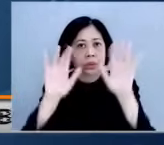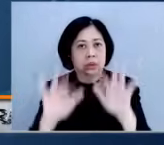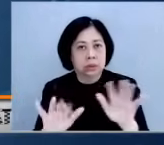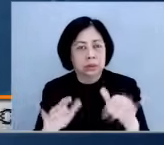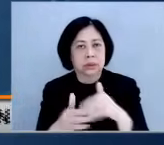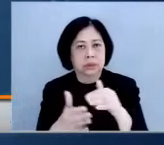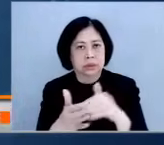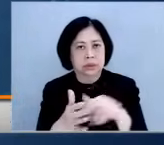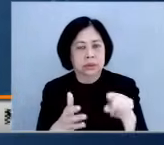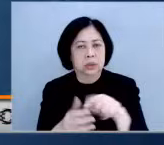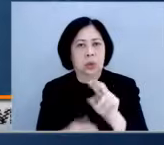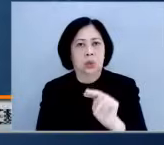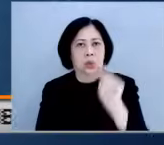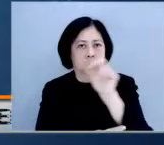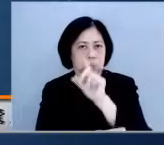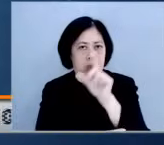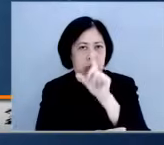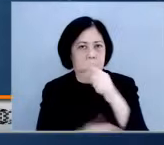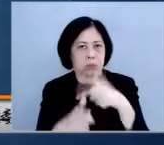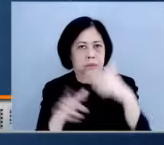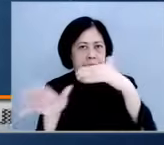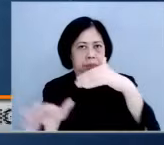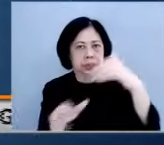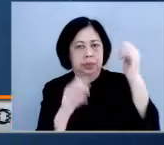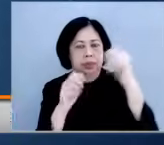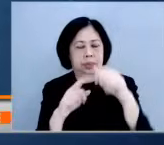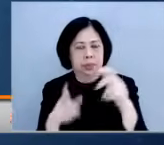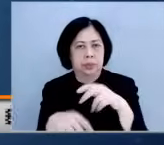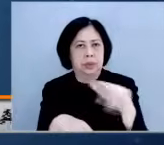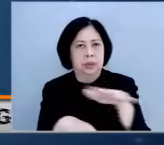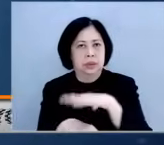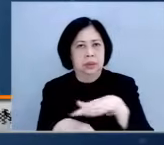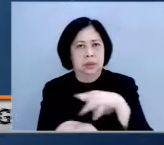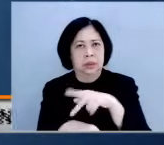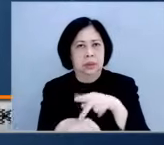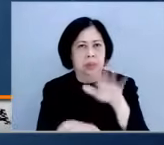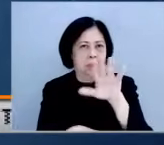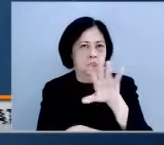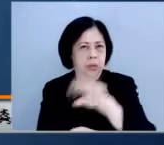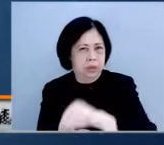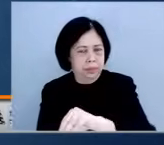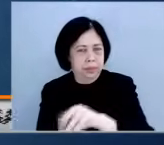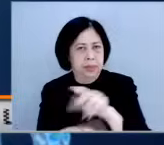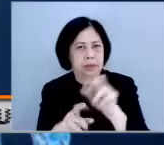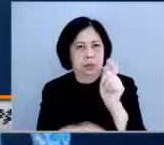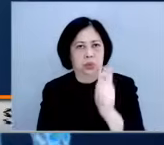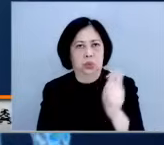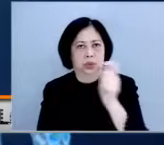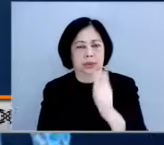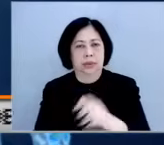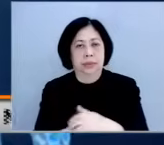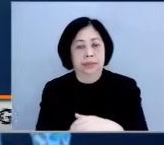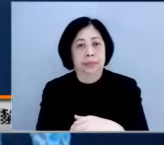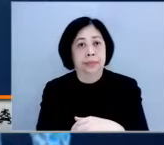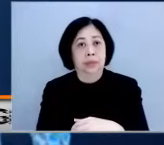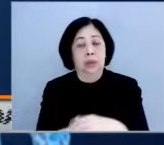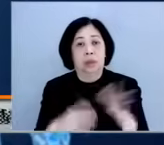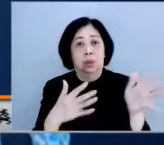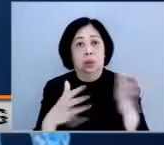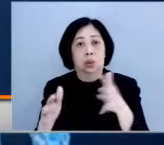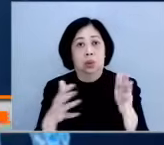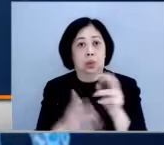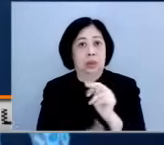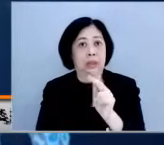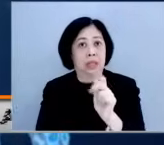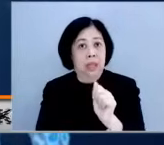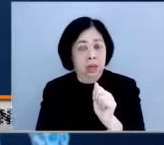Northern Luzon bago lumabas ng Philippine Area of Responsibility hapon o gabi ng Martes. Bukod sa bagyong Nika, may